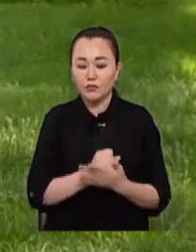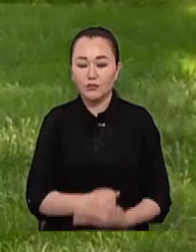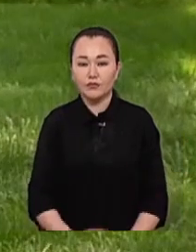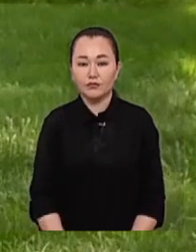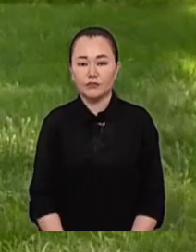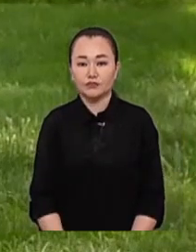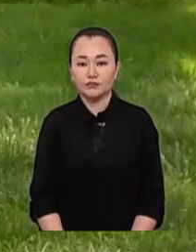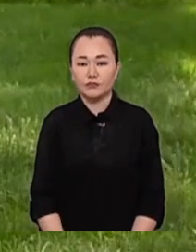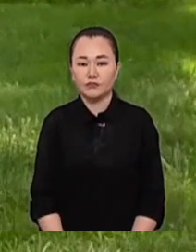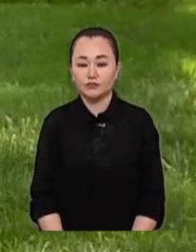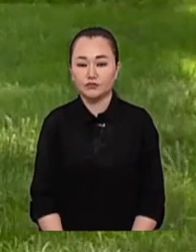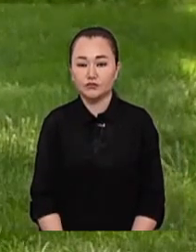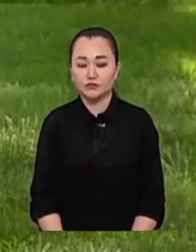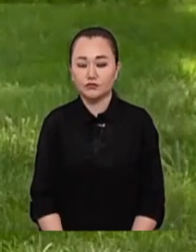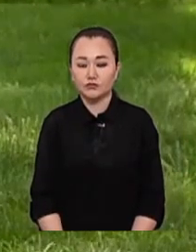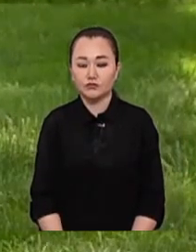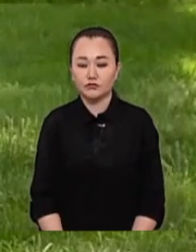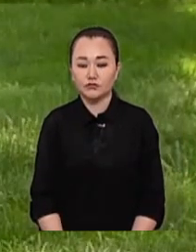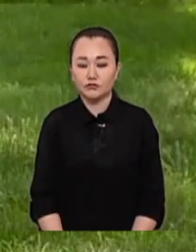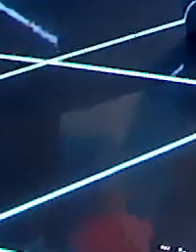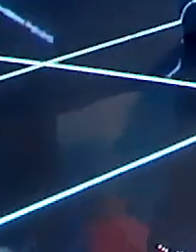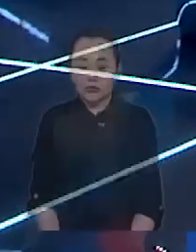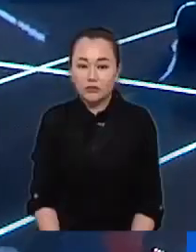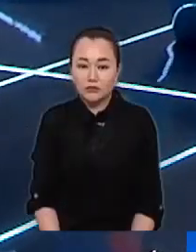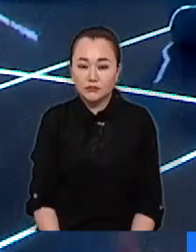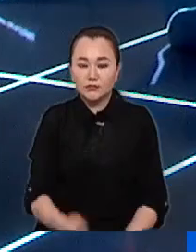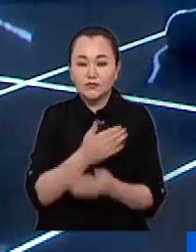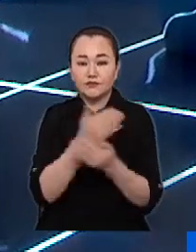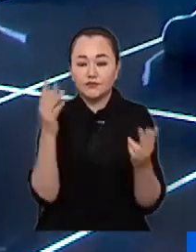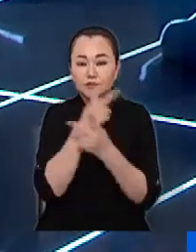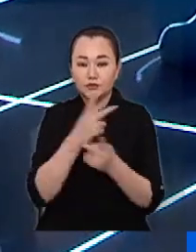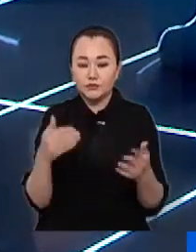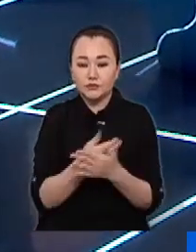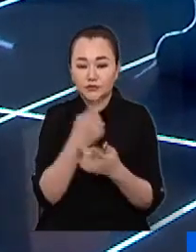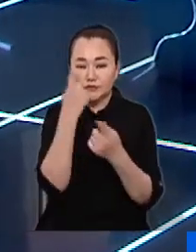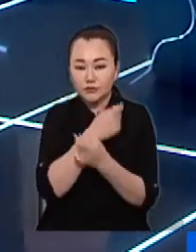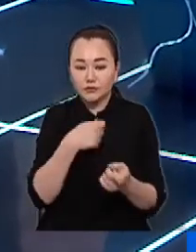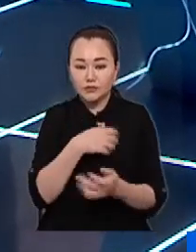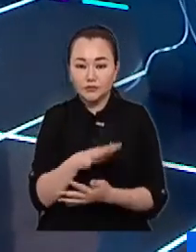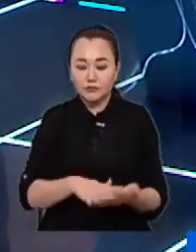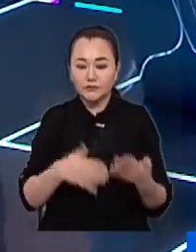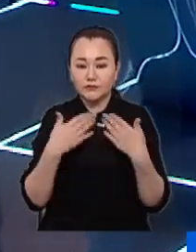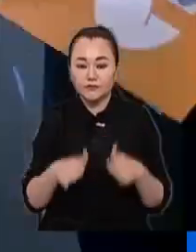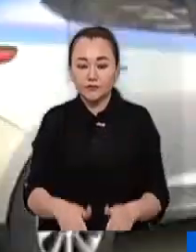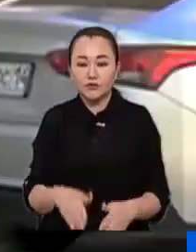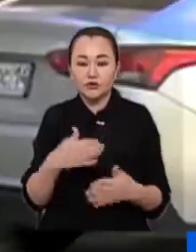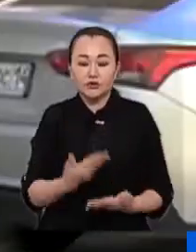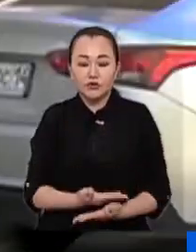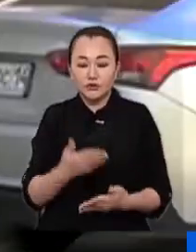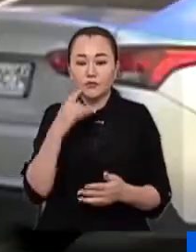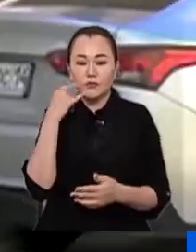Эльдар Жунысканов, Информбюро, Туркестанская область. Вы смотрите новости Информбюро, мы продолжаем выпуск.